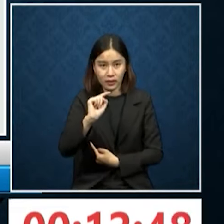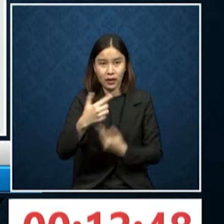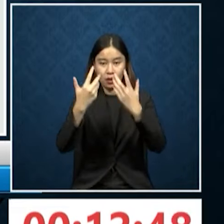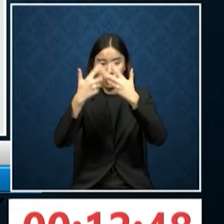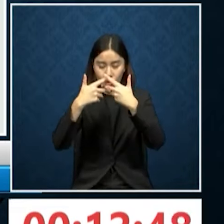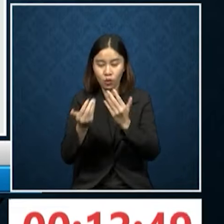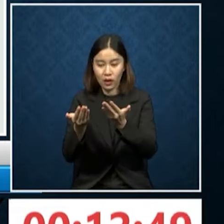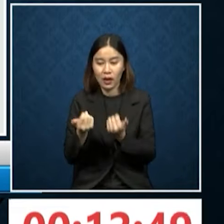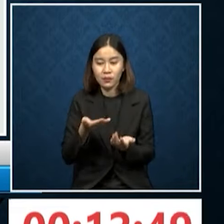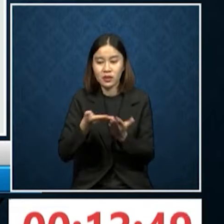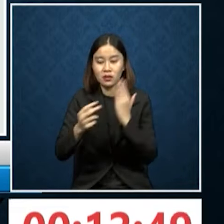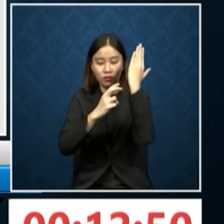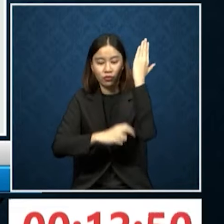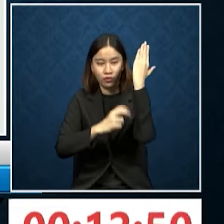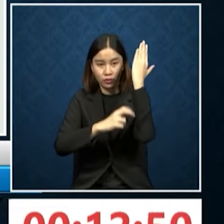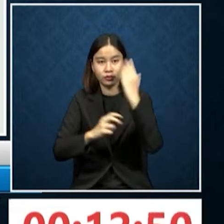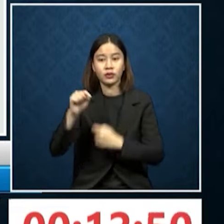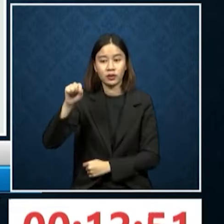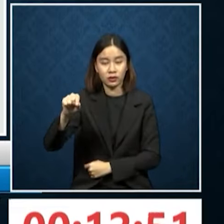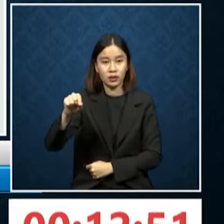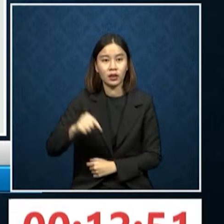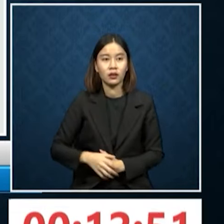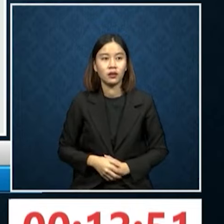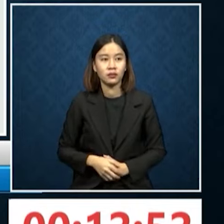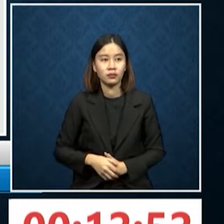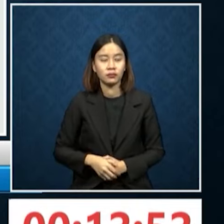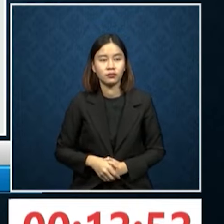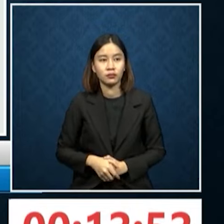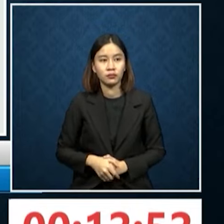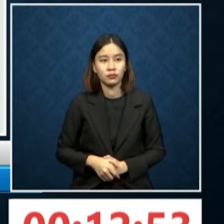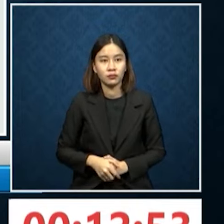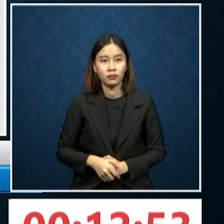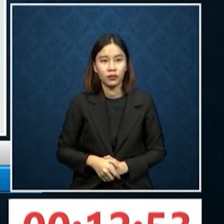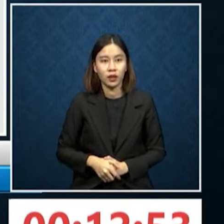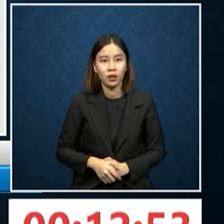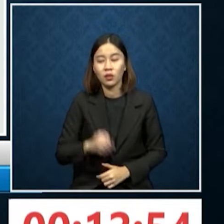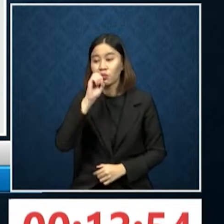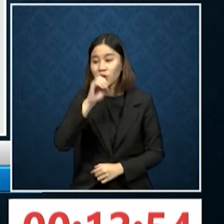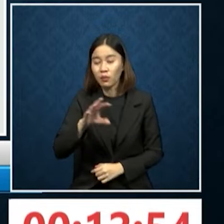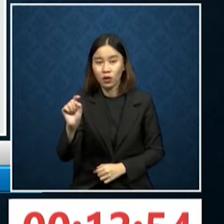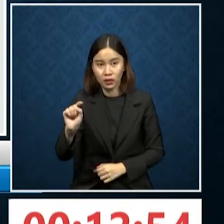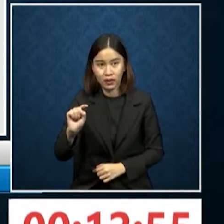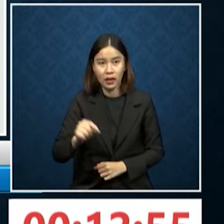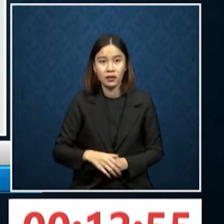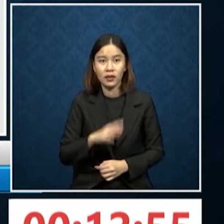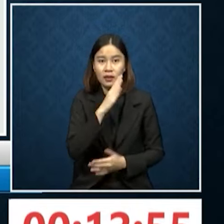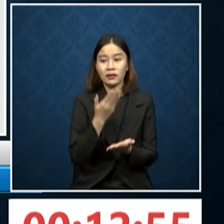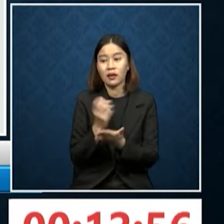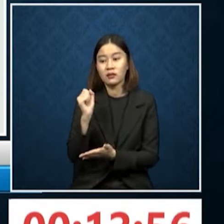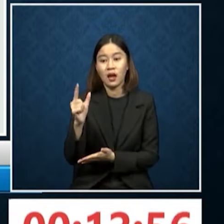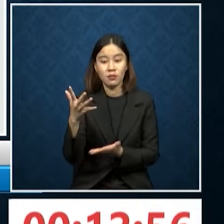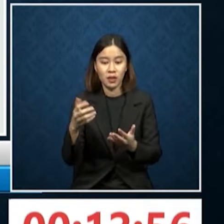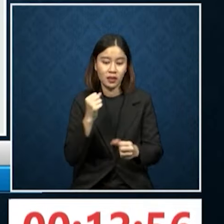รับซื้อยางของหจก.ทิติพงษ์การยางผู้เป็นเจ้าทุกข์พร้อมกับคำขู่ว่าไม่จ่ายก็ทำธุร